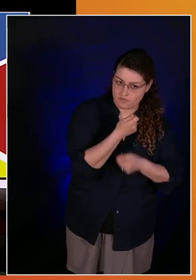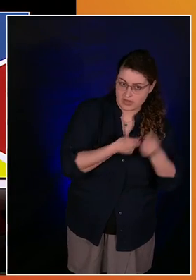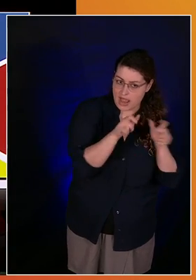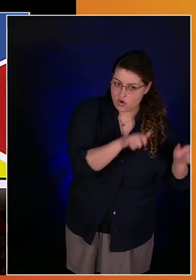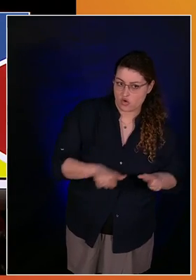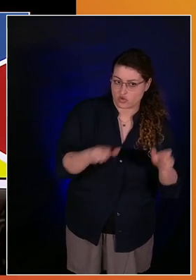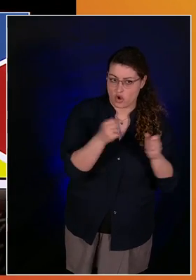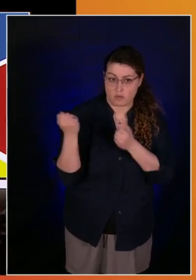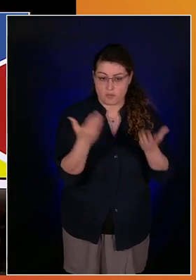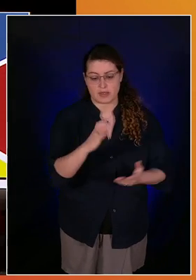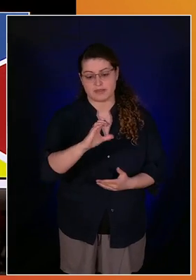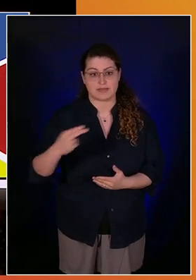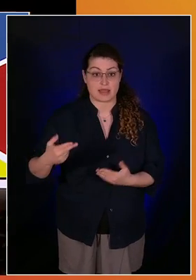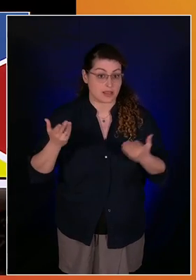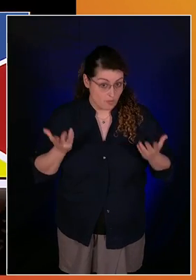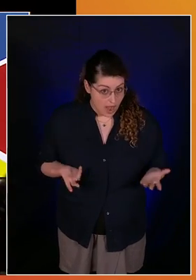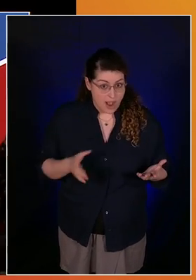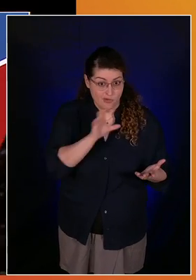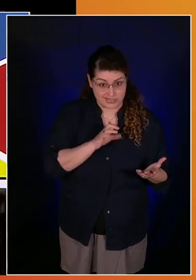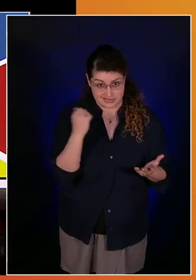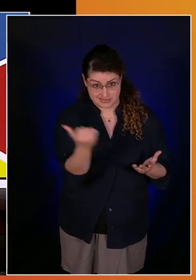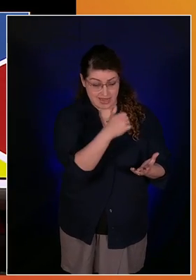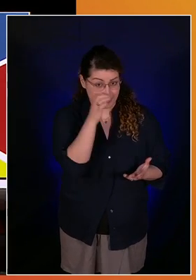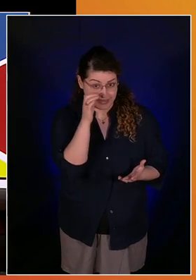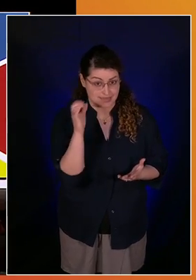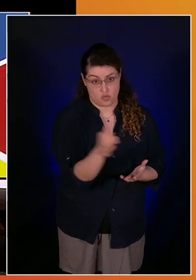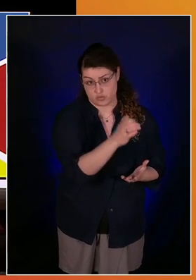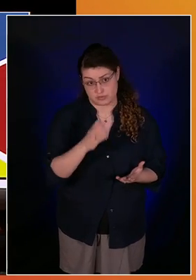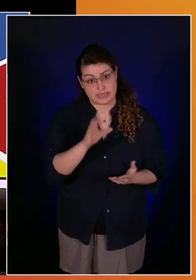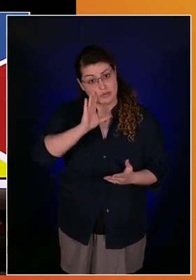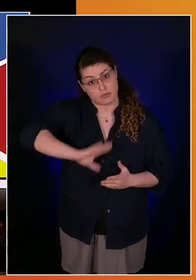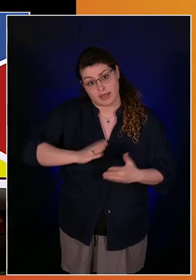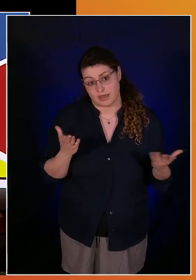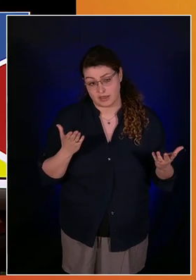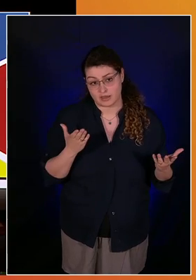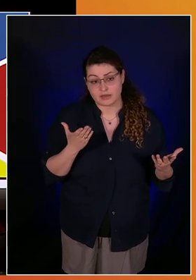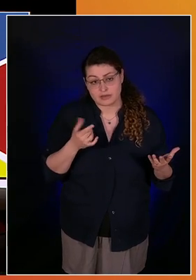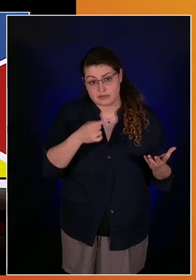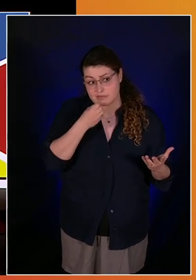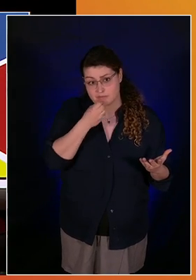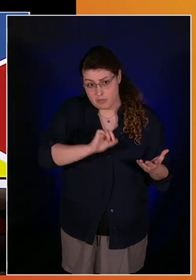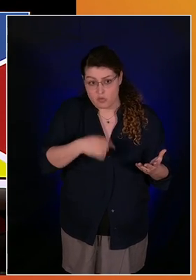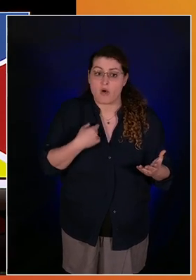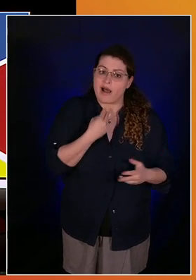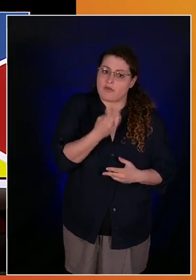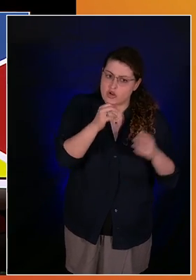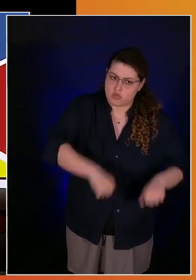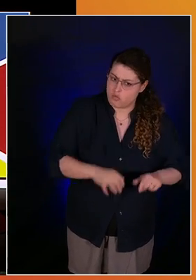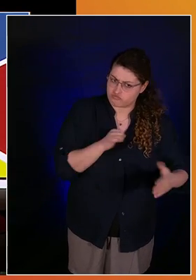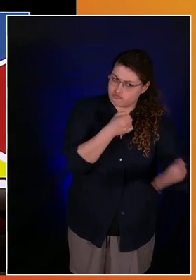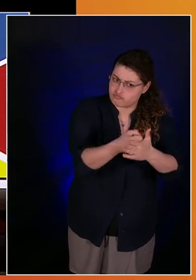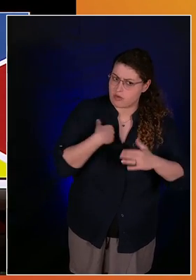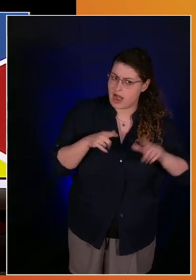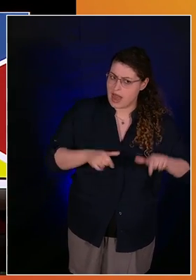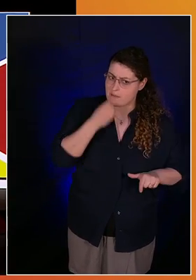proposé par le CCN ça serait bien qu'on essaie tous de s'écouter mes amis parce que sinon cela va être compliqué j'ai de la voix et je peux tenir mais